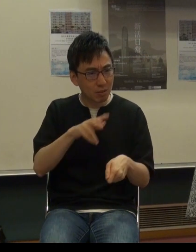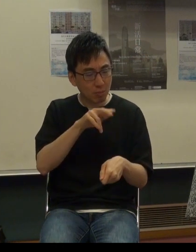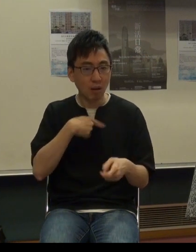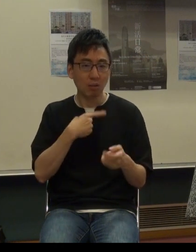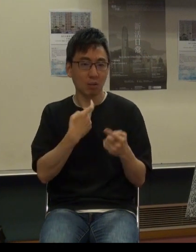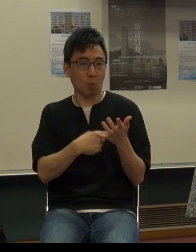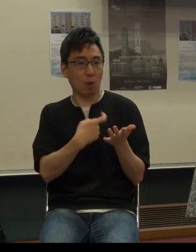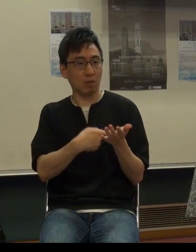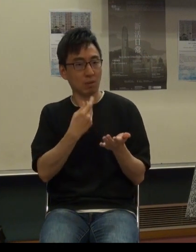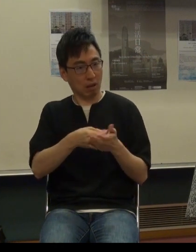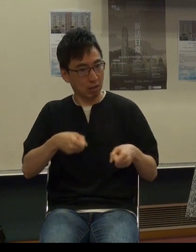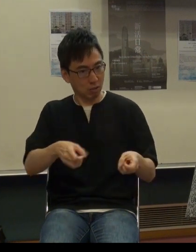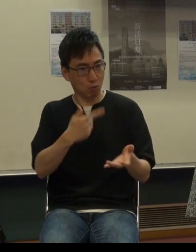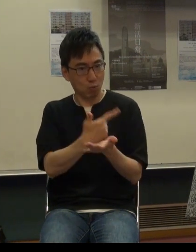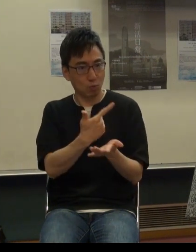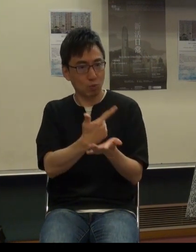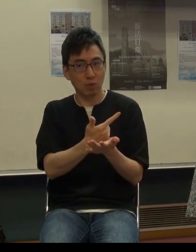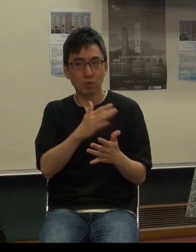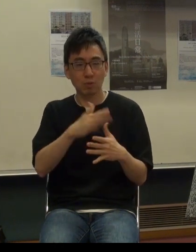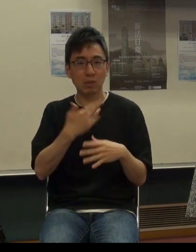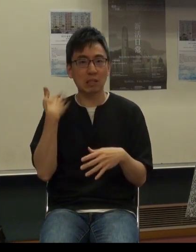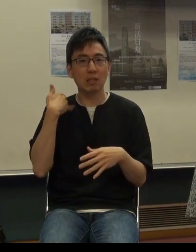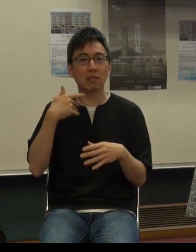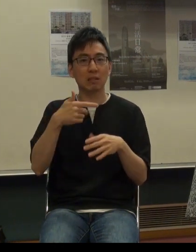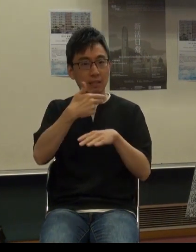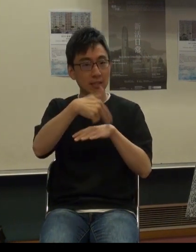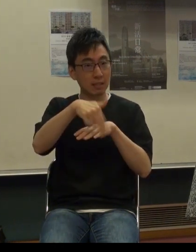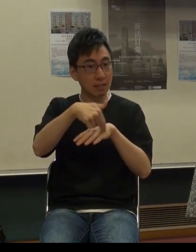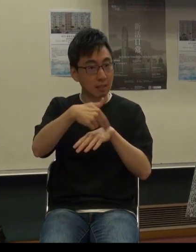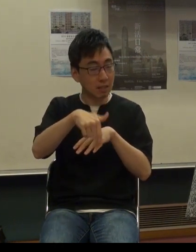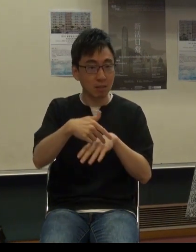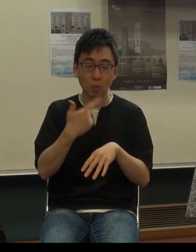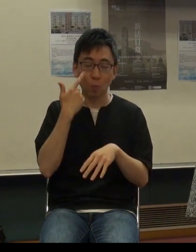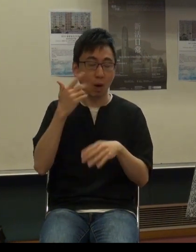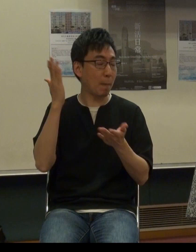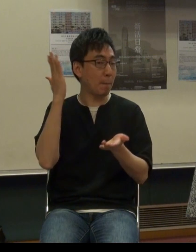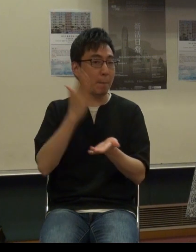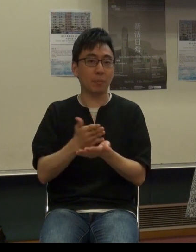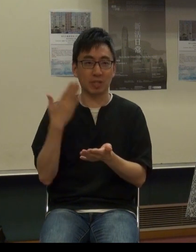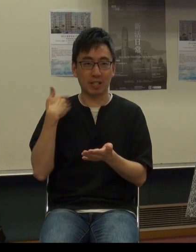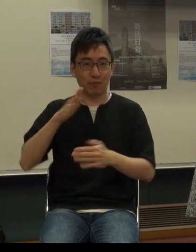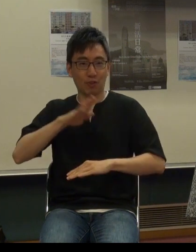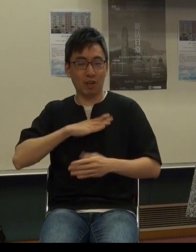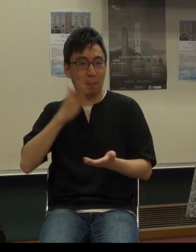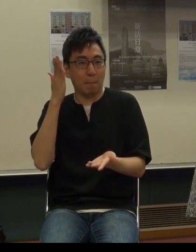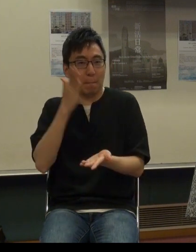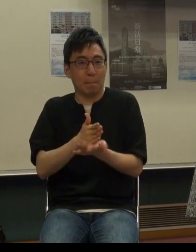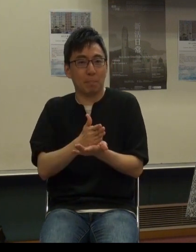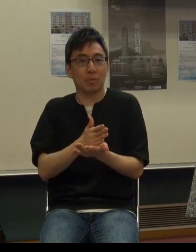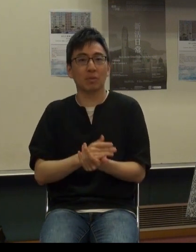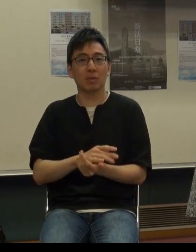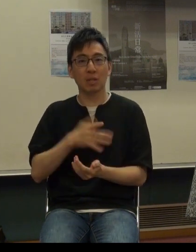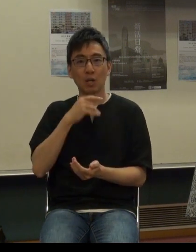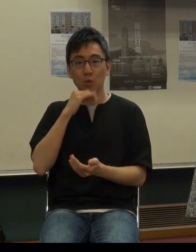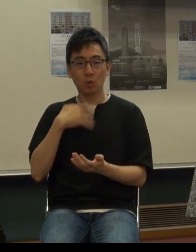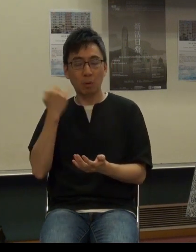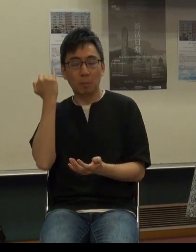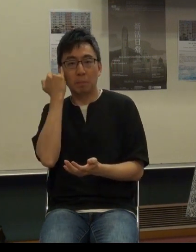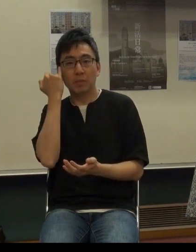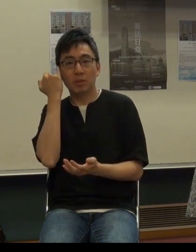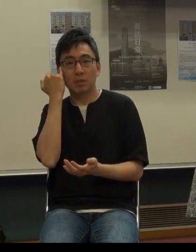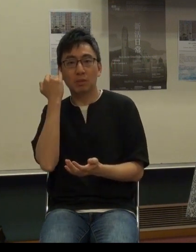好緊要嘅。佢係基本上係當時好劃時代嘅一個完全脱離咗以前風格嘅一個建築物嘅。但係如果我哋唔知